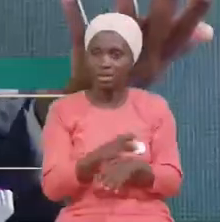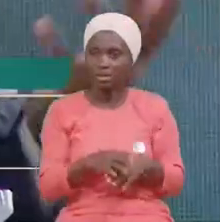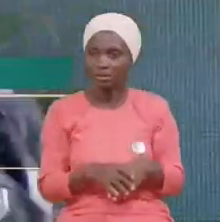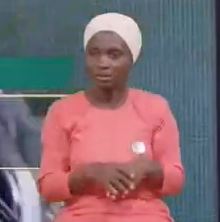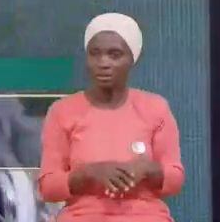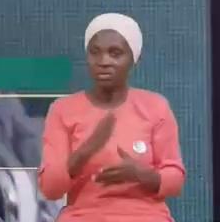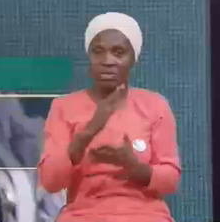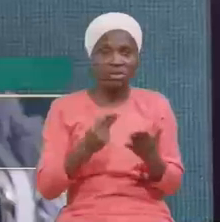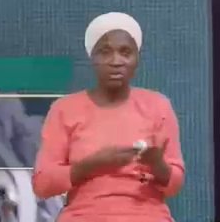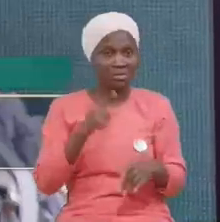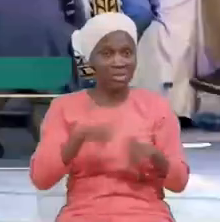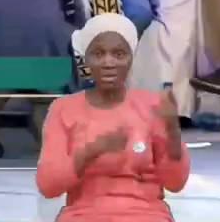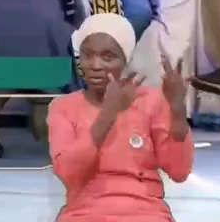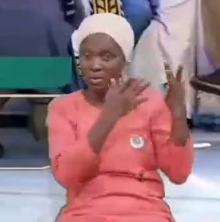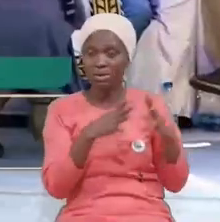Certains n'attendent pas.